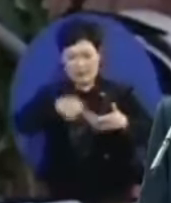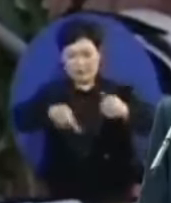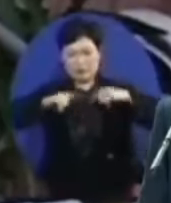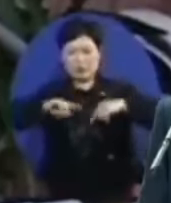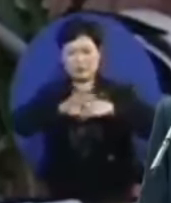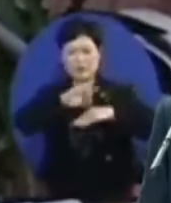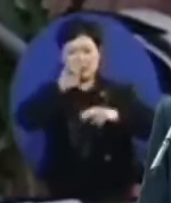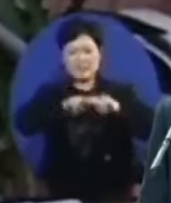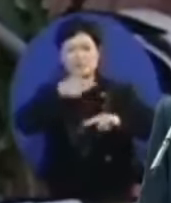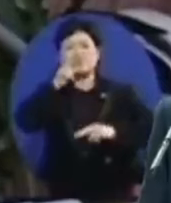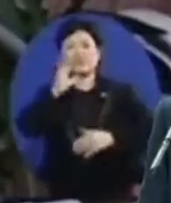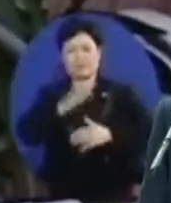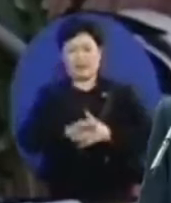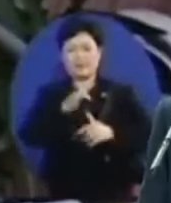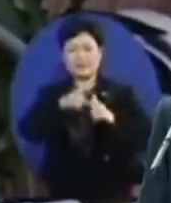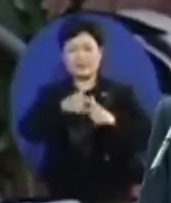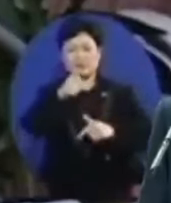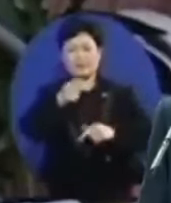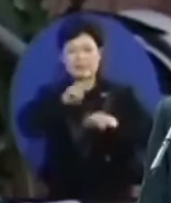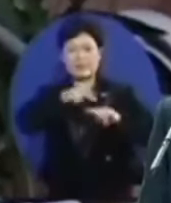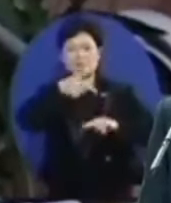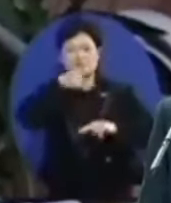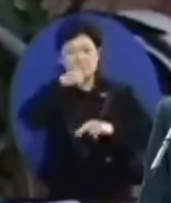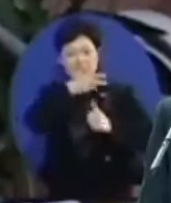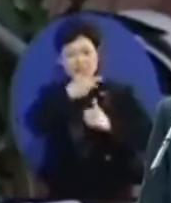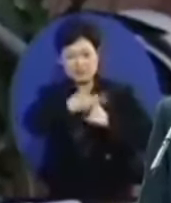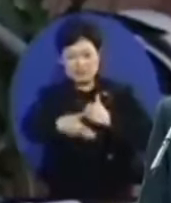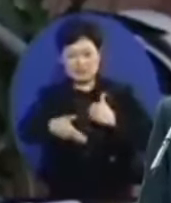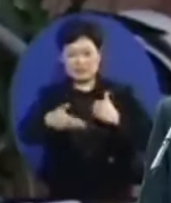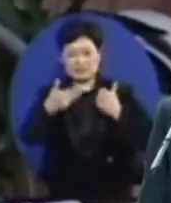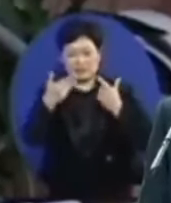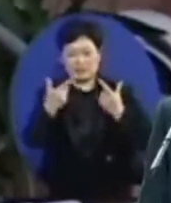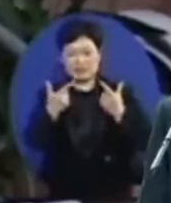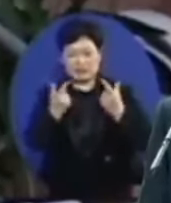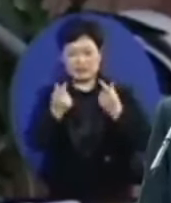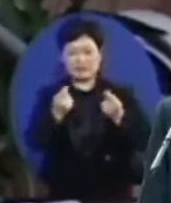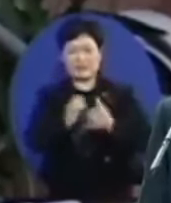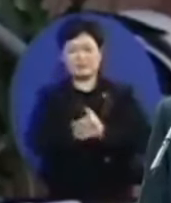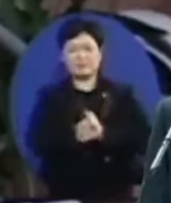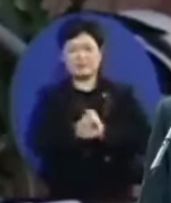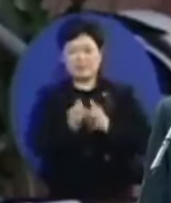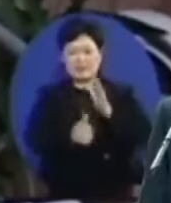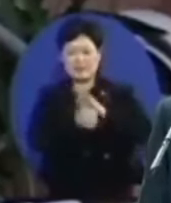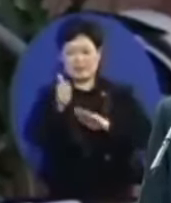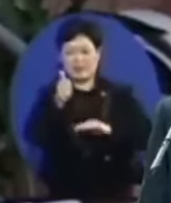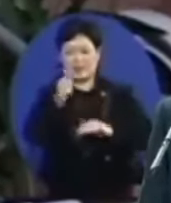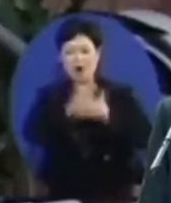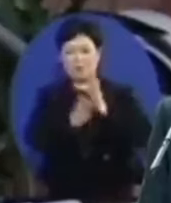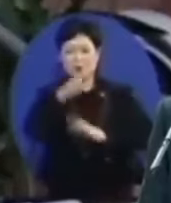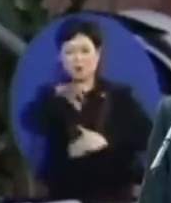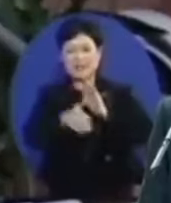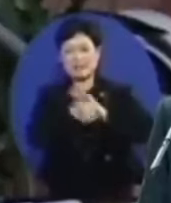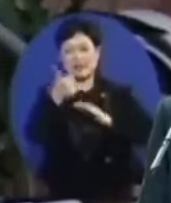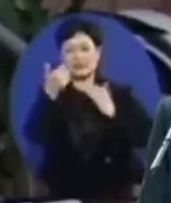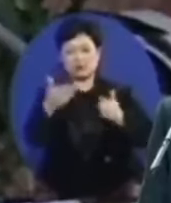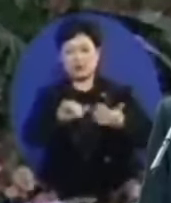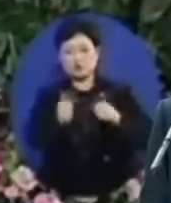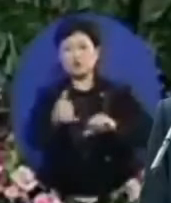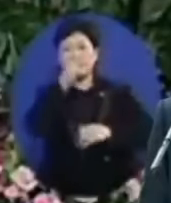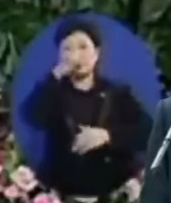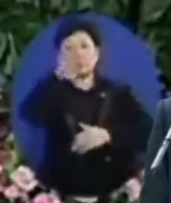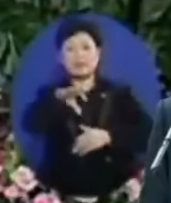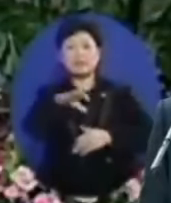되는 것입니다. 예수님의 샘물에서 우리는 흘러나오기 시작한 것입니다. 희망이 없는 곳에는 희망을, 죽음이 있는